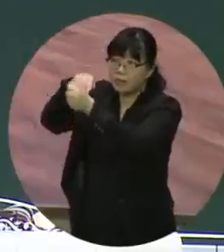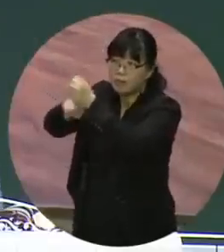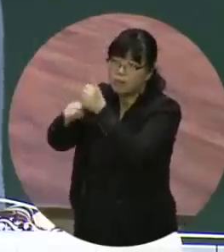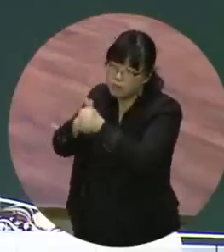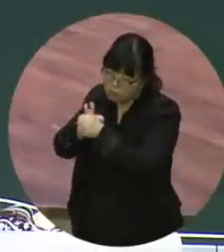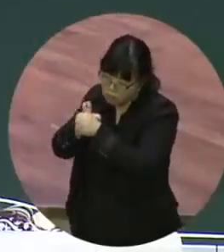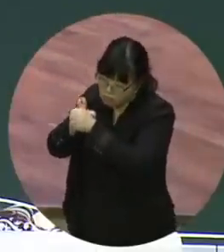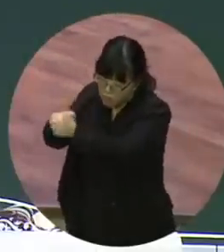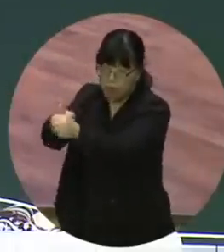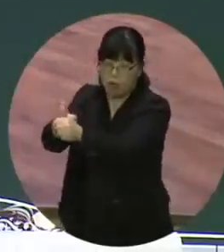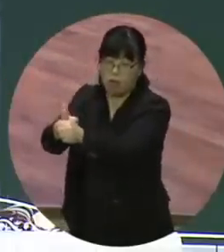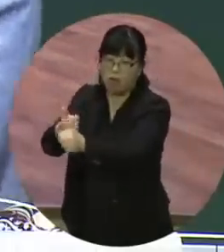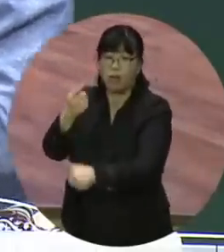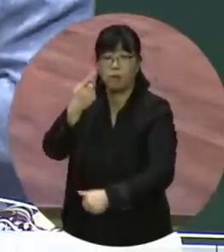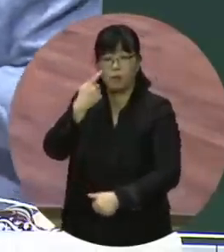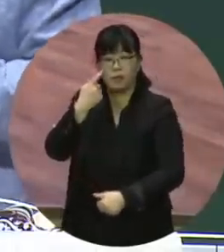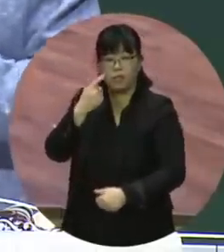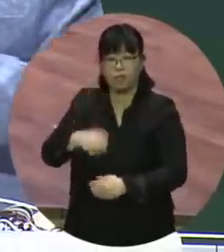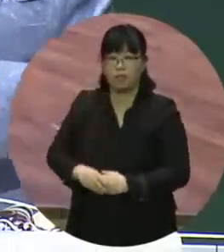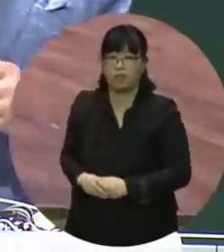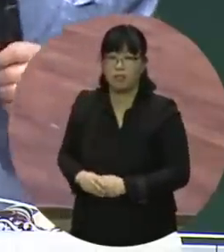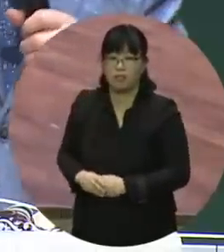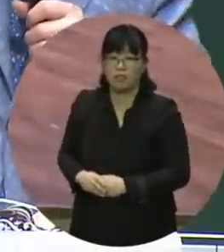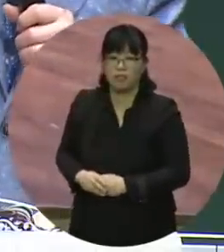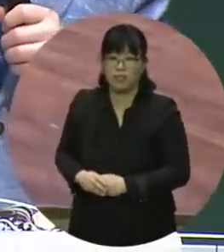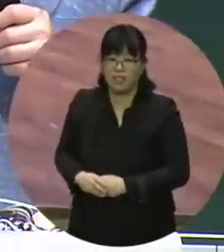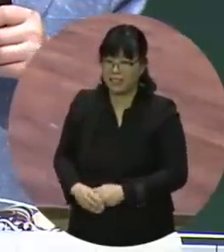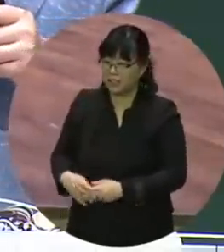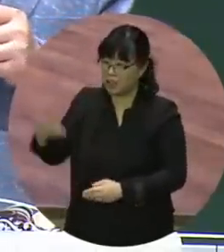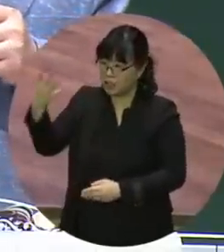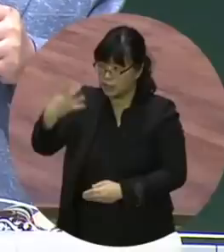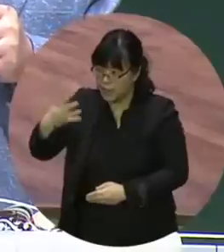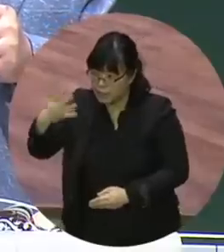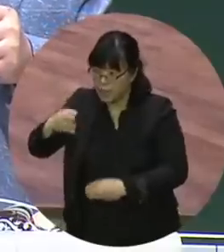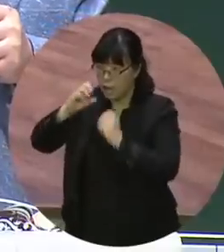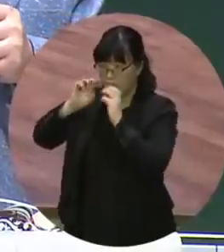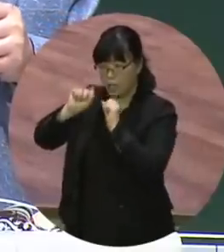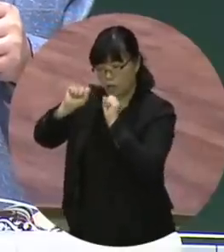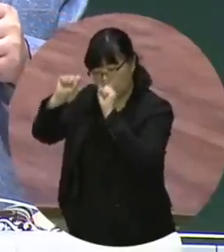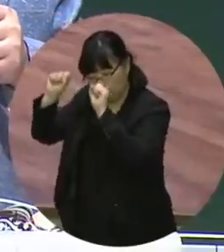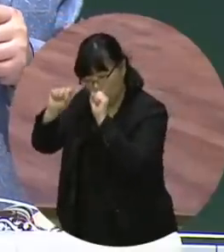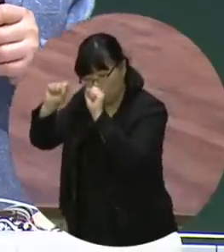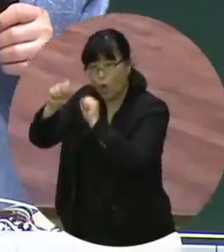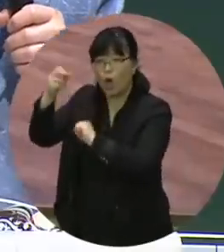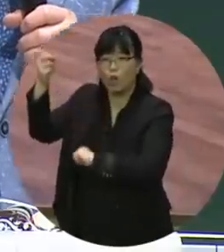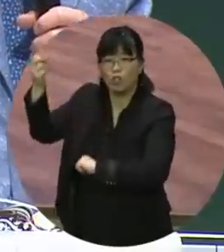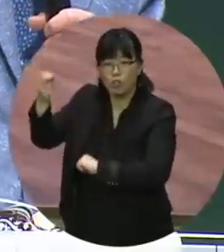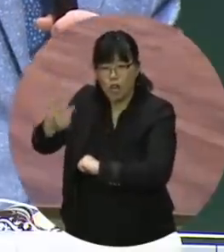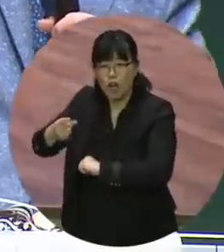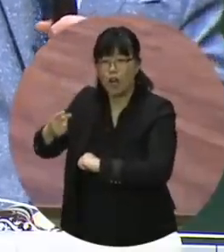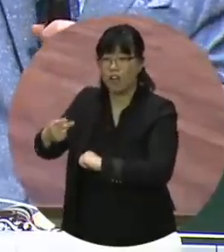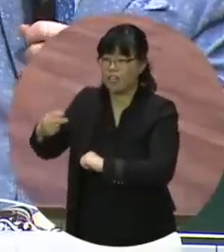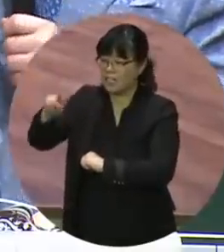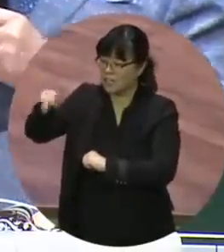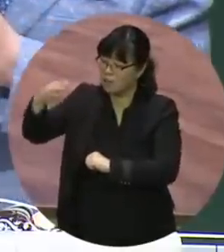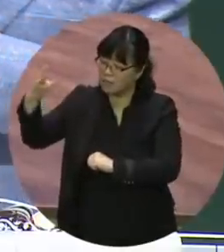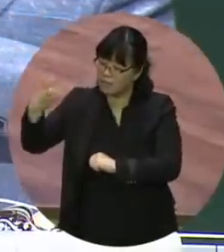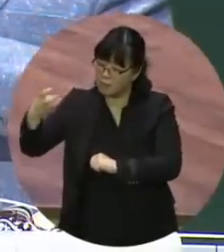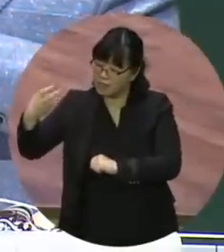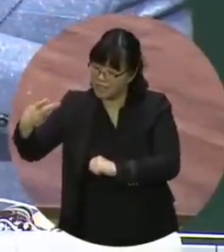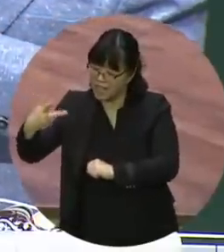바랍니다. 여기에 방향을 맞추면 하나님이 다 알아서 해주세요. 사업도 직장도 여러분 결혼도